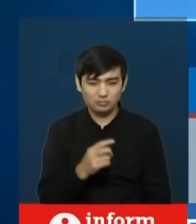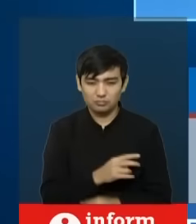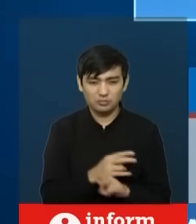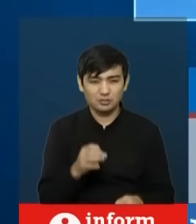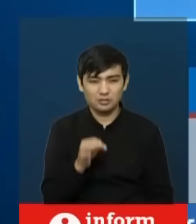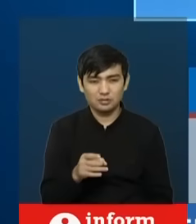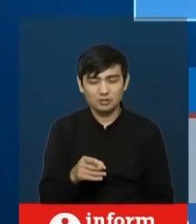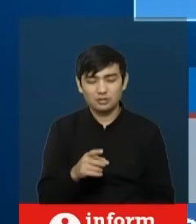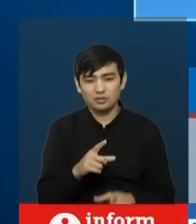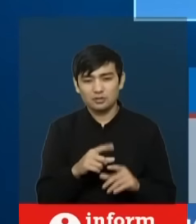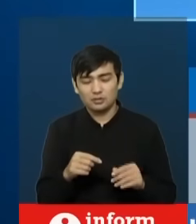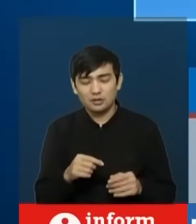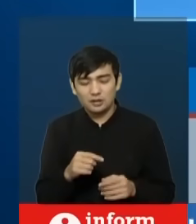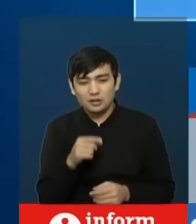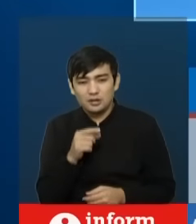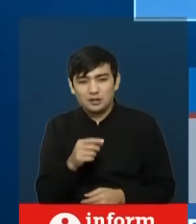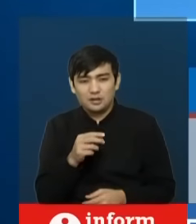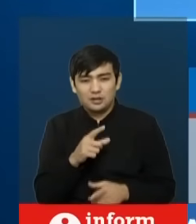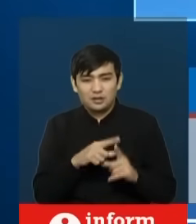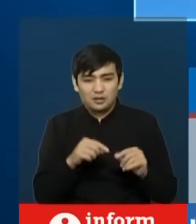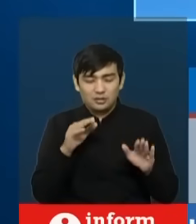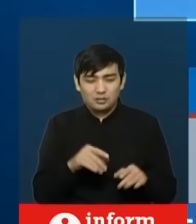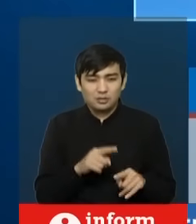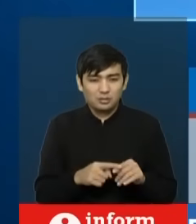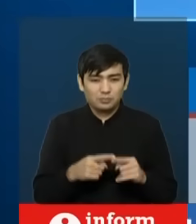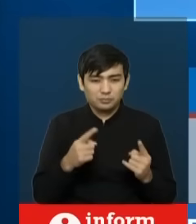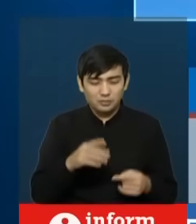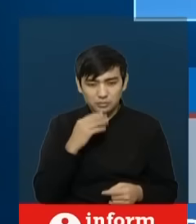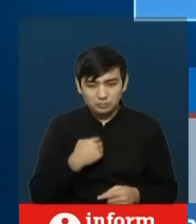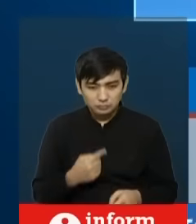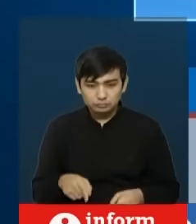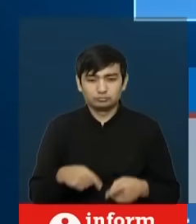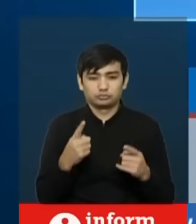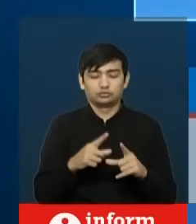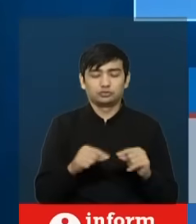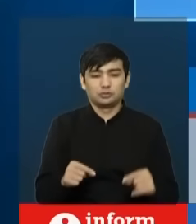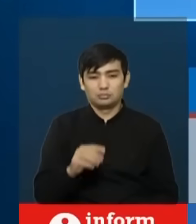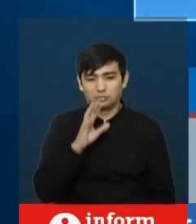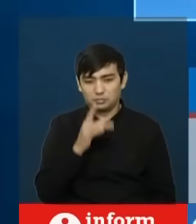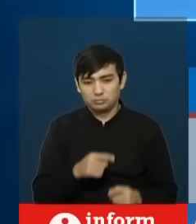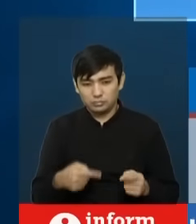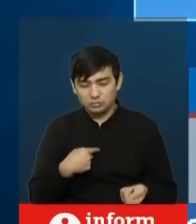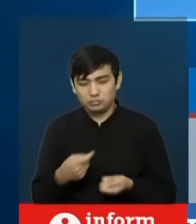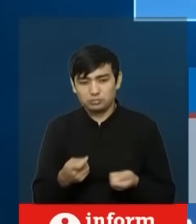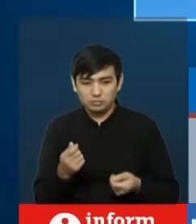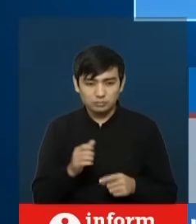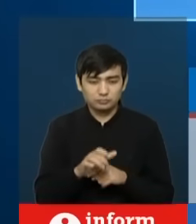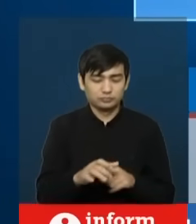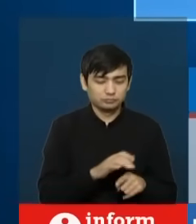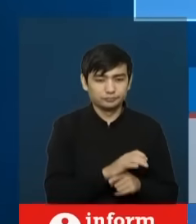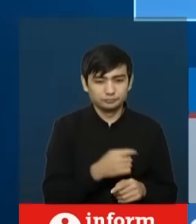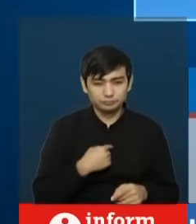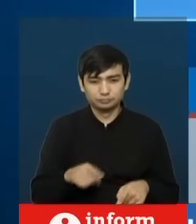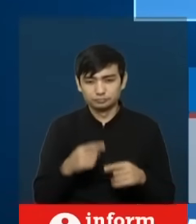мектеп құлау алдындағы катастрофический мектеп еді. Сол жағдайға жеткіздім. 5 yıl kazadım, akşa böldürüp, anda jürüp, mında